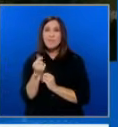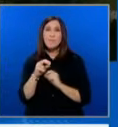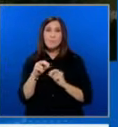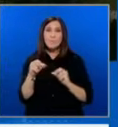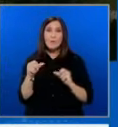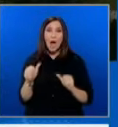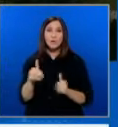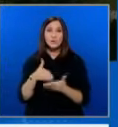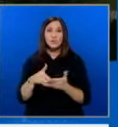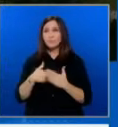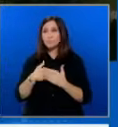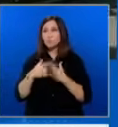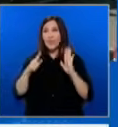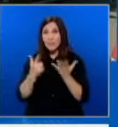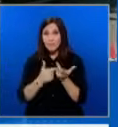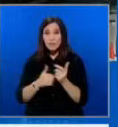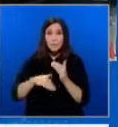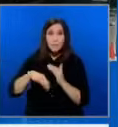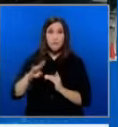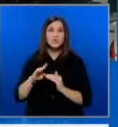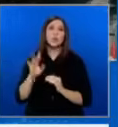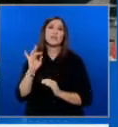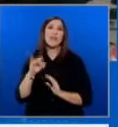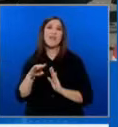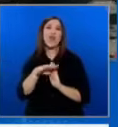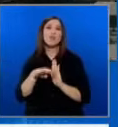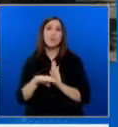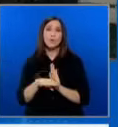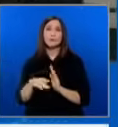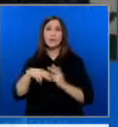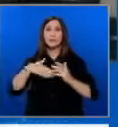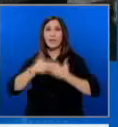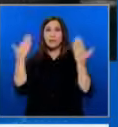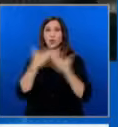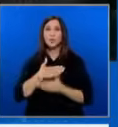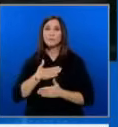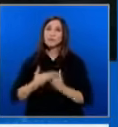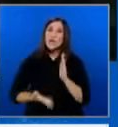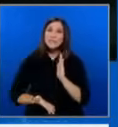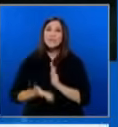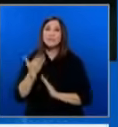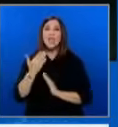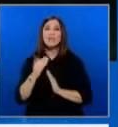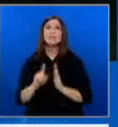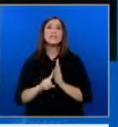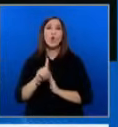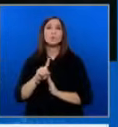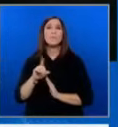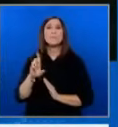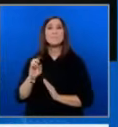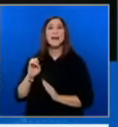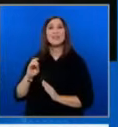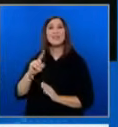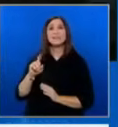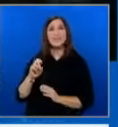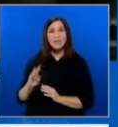7 пъти по-високи от средната норма за денонощие. Имаше и завишени стойности на бензен. Здравните власти, както и ти каза, излязоха